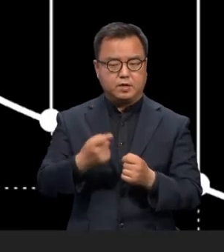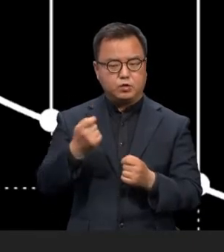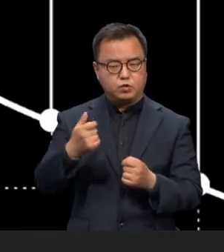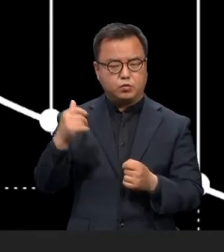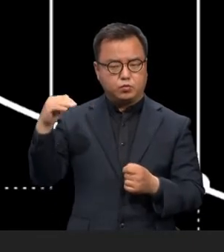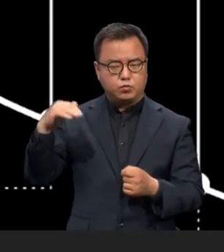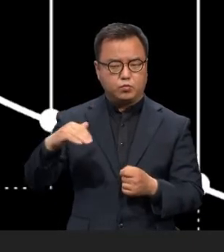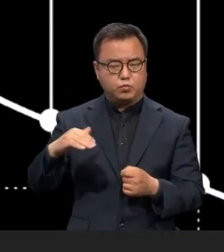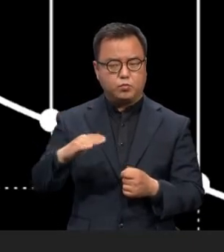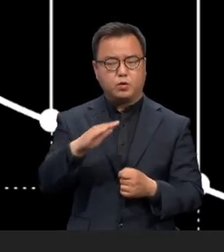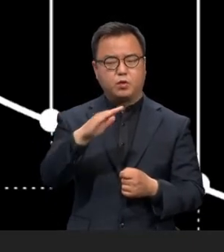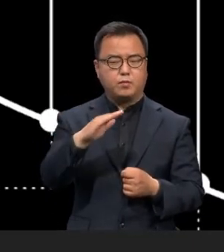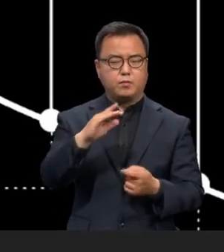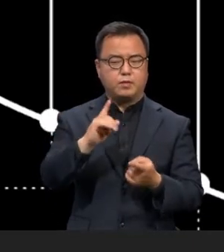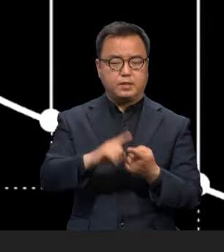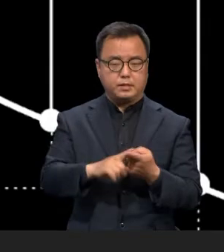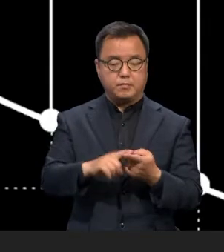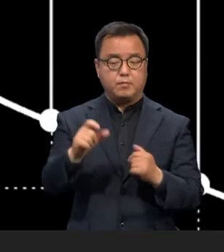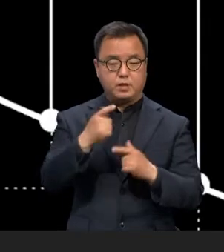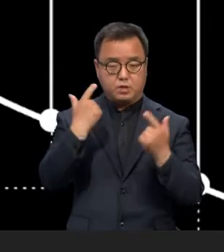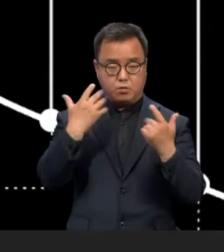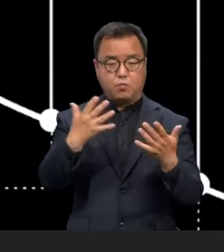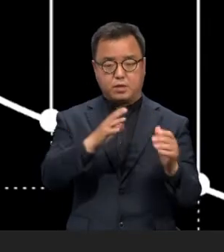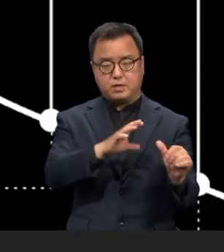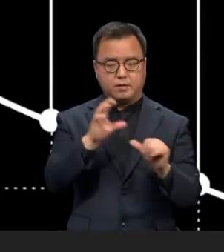사실도 글꼴에 정확히 반영돼 있습니다.